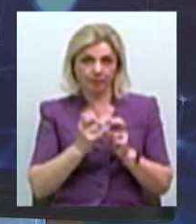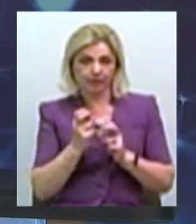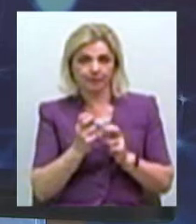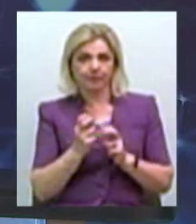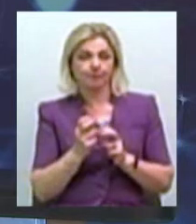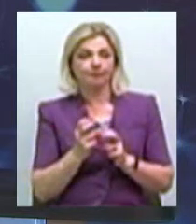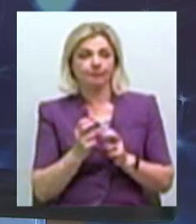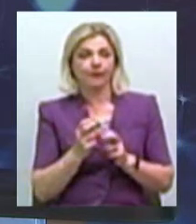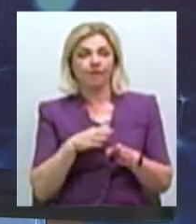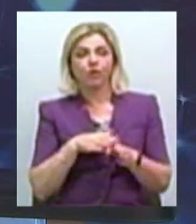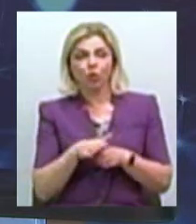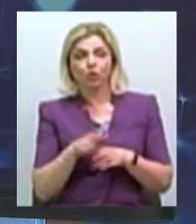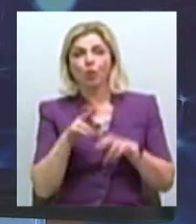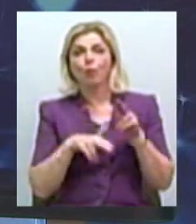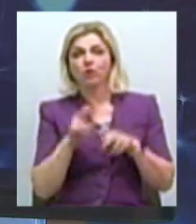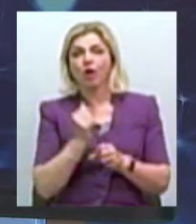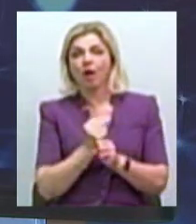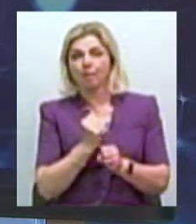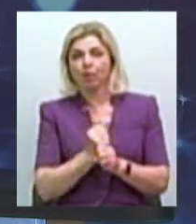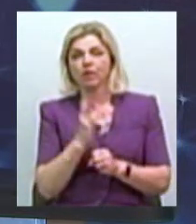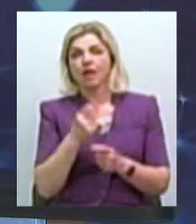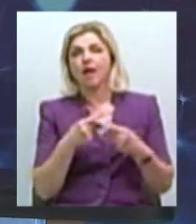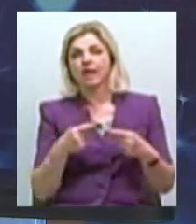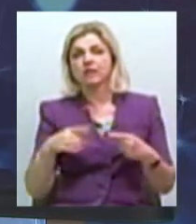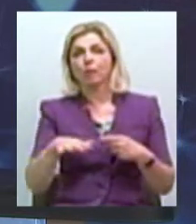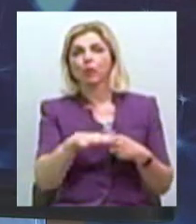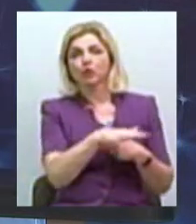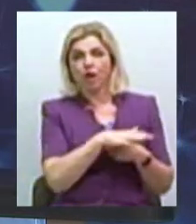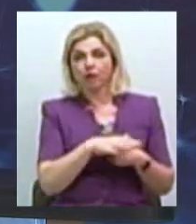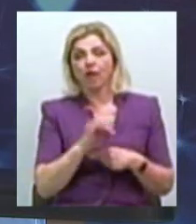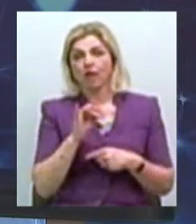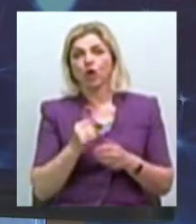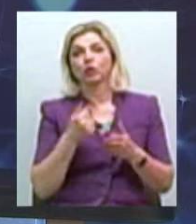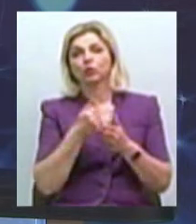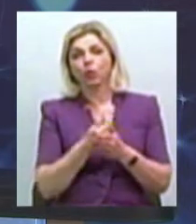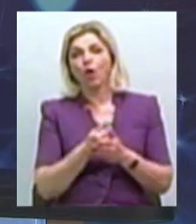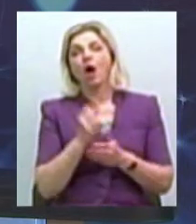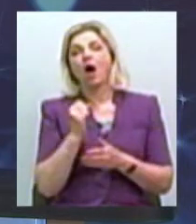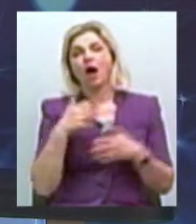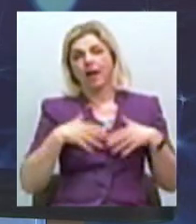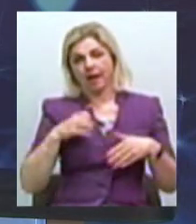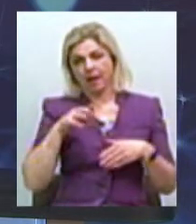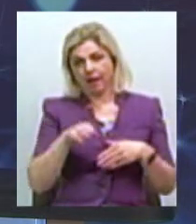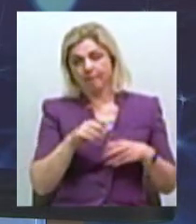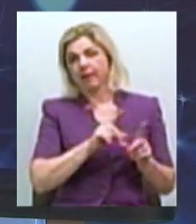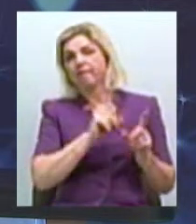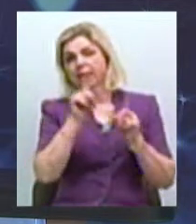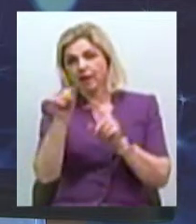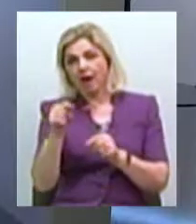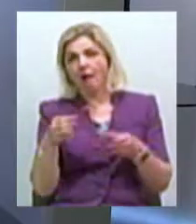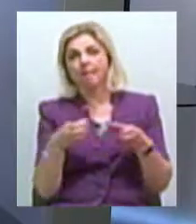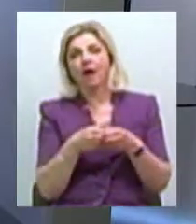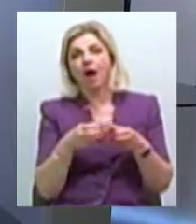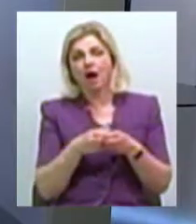яке виконувало будівельні роботи на різних площадках, і тоді до Автономної Республіки Крим поїхала